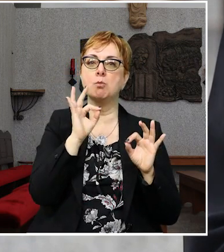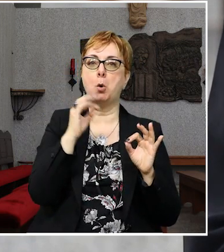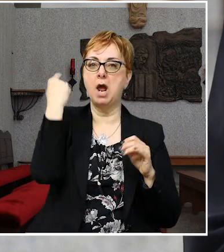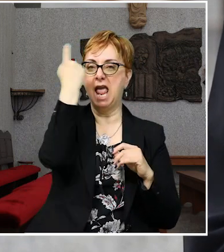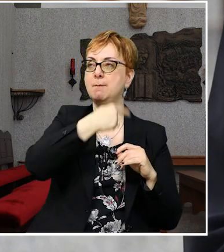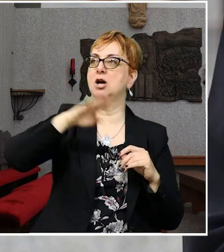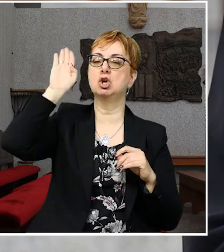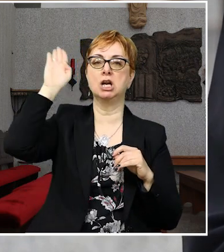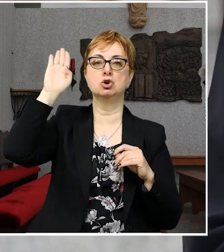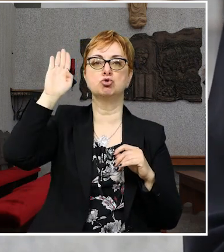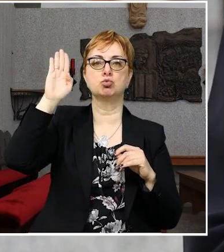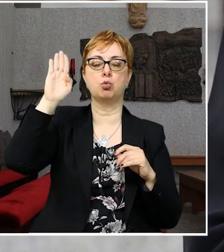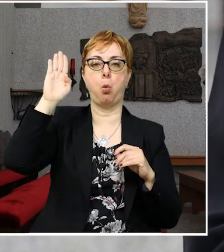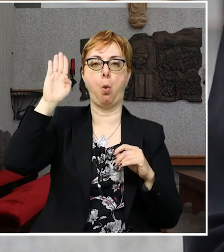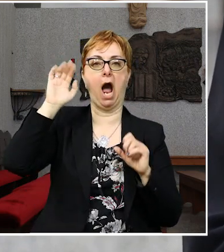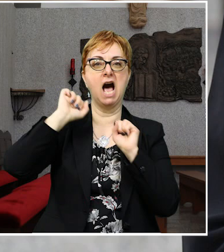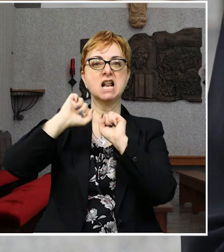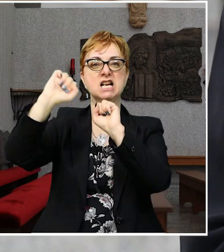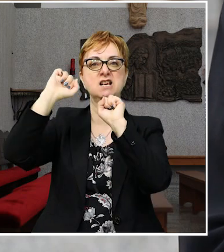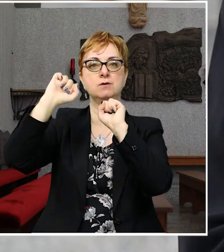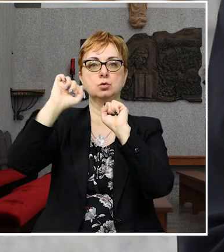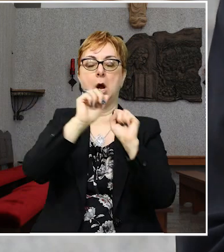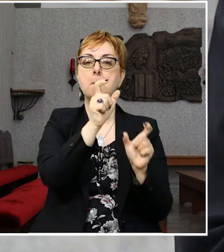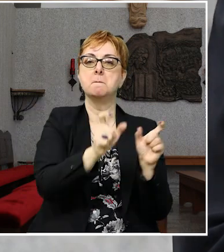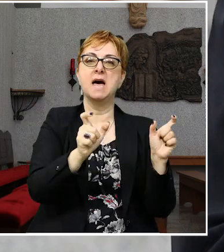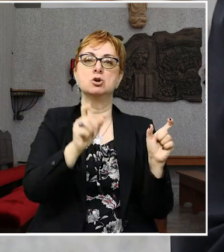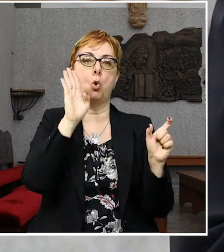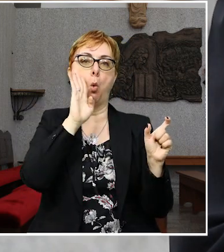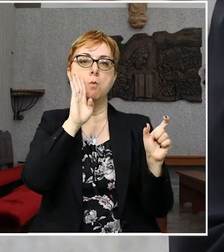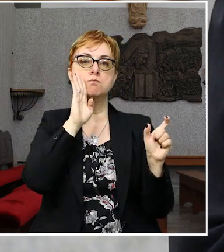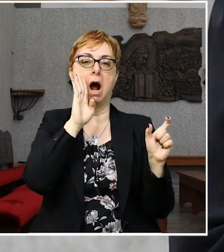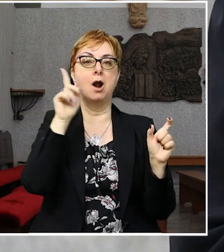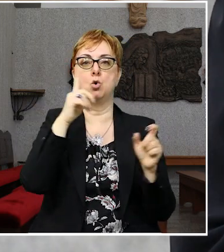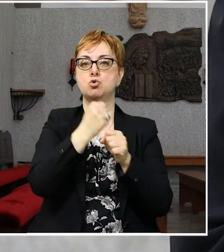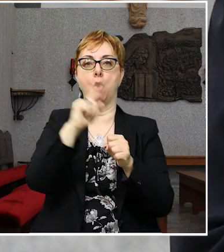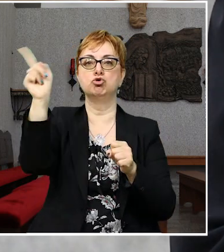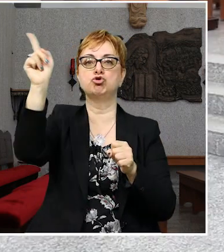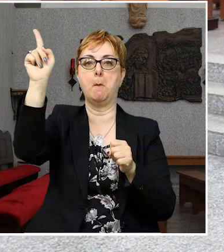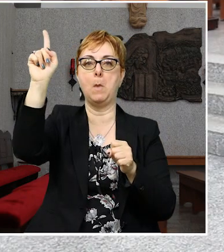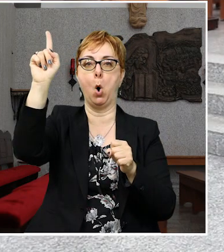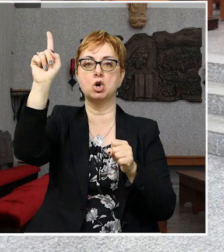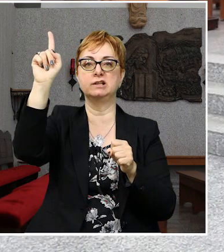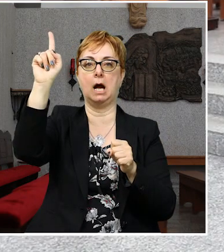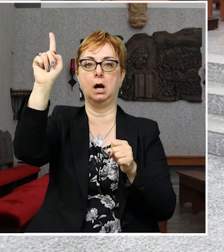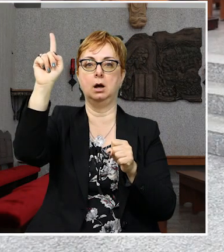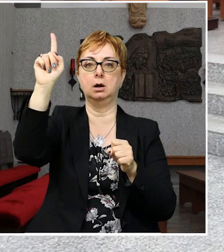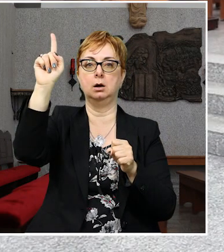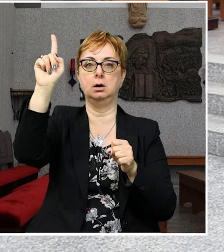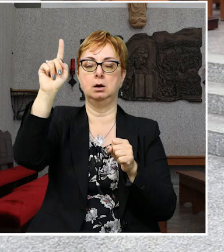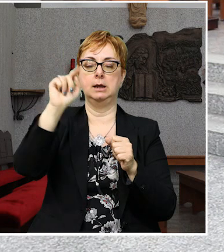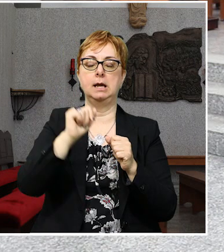l'immagine divina che è impressa in ogni essere umano. C'è